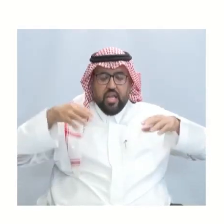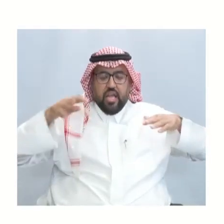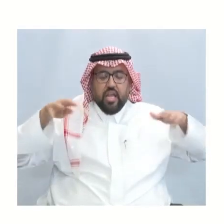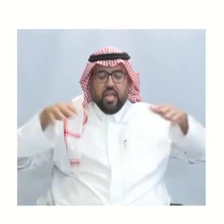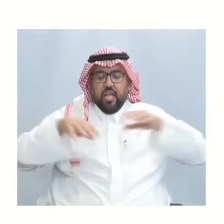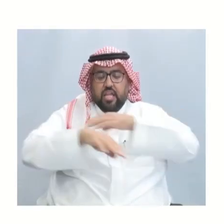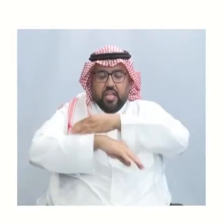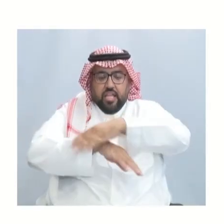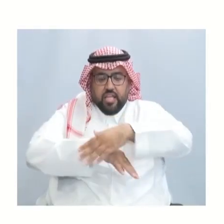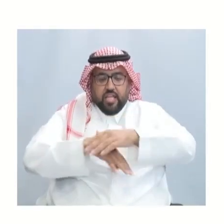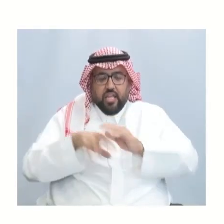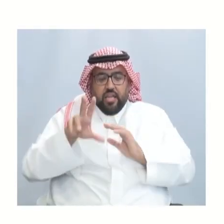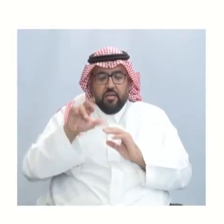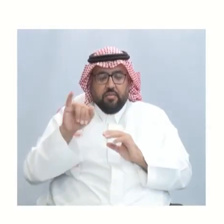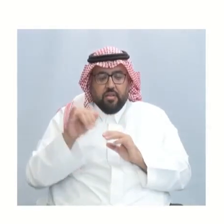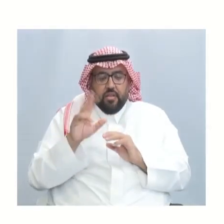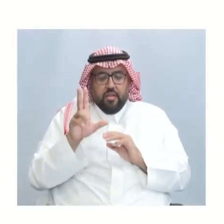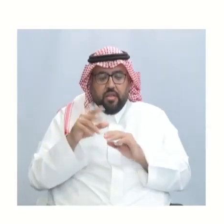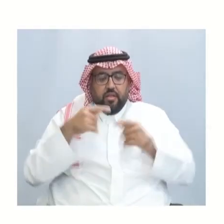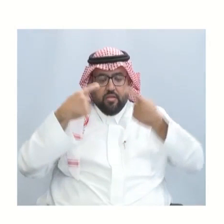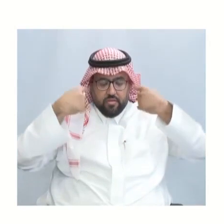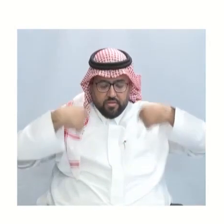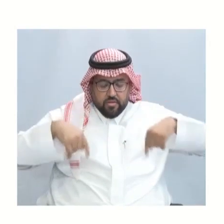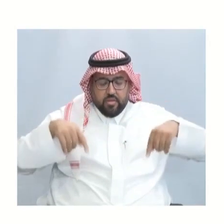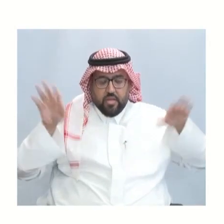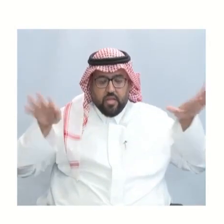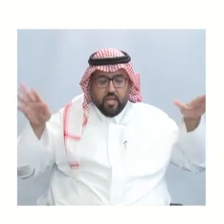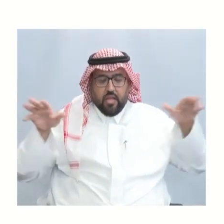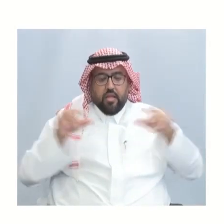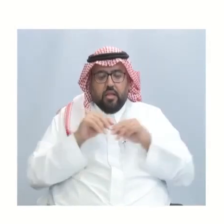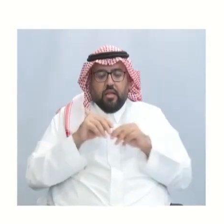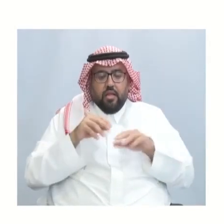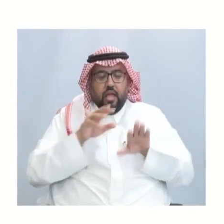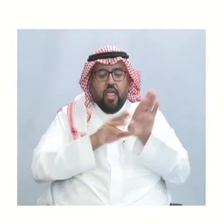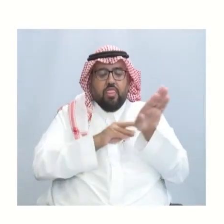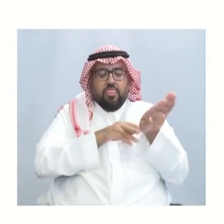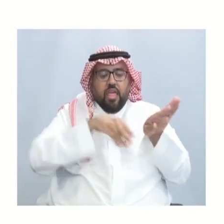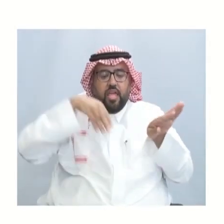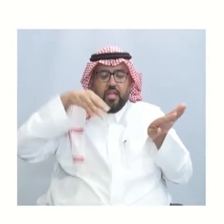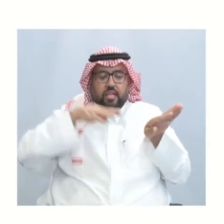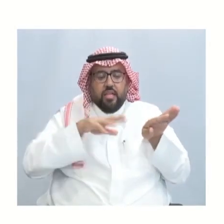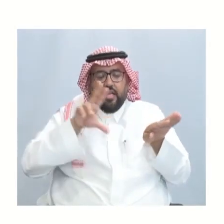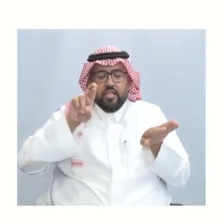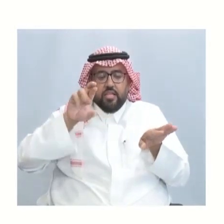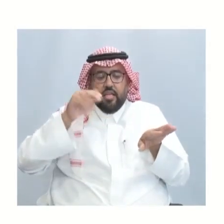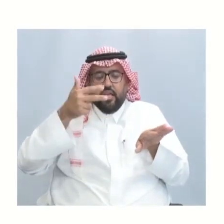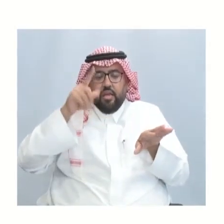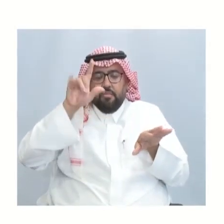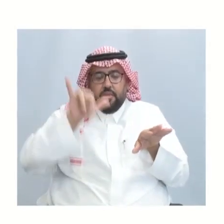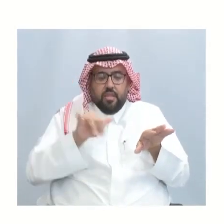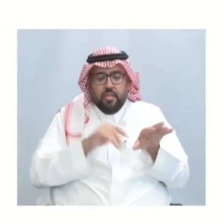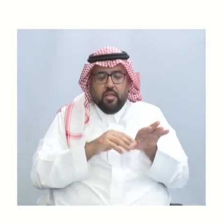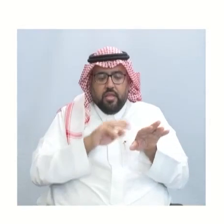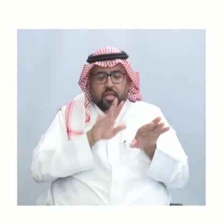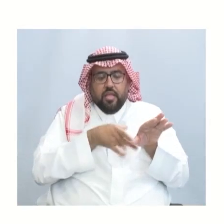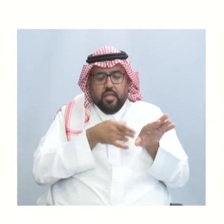الزغبي الريش المحيطي يحيط بجسم الطائر في الاجنحه في الذيل الريش الزغبي يكون تحت الريش